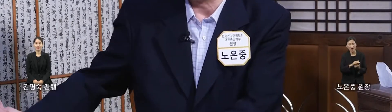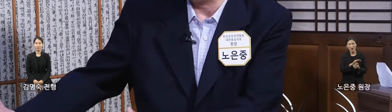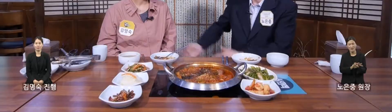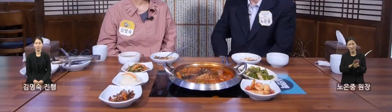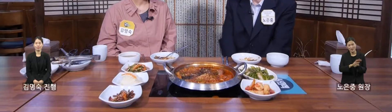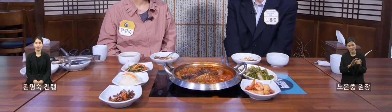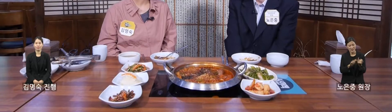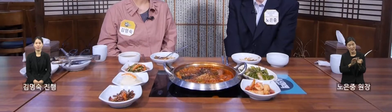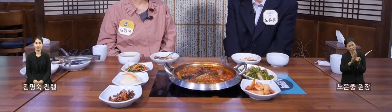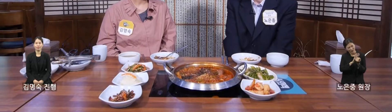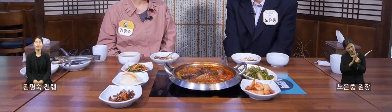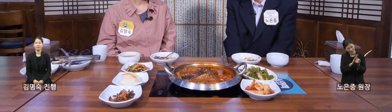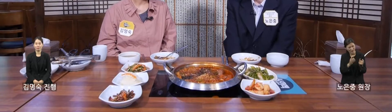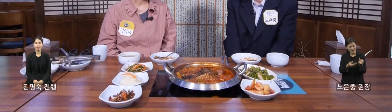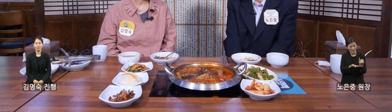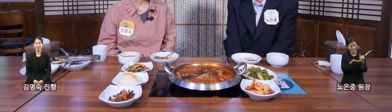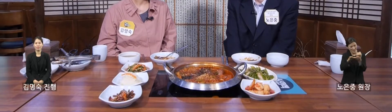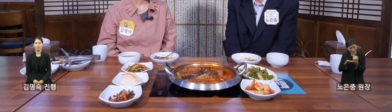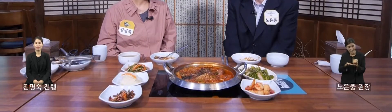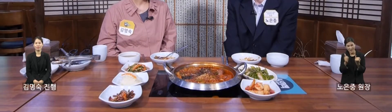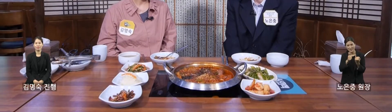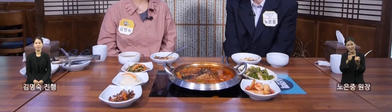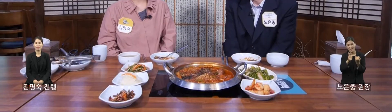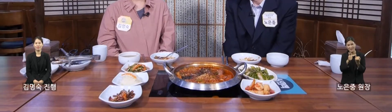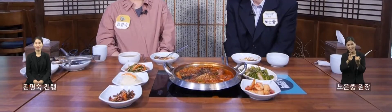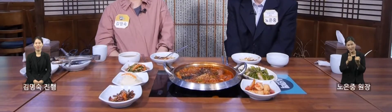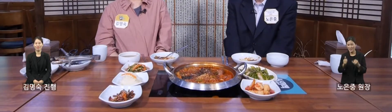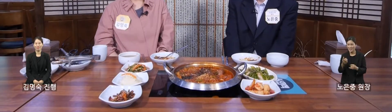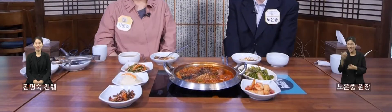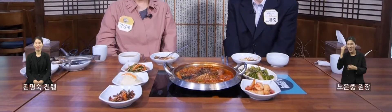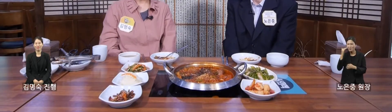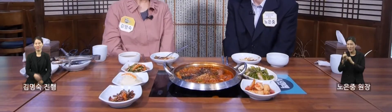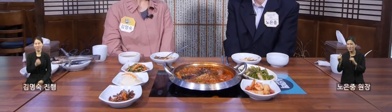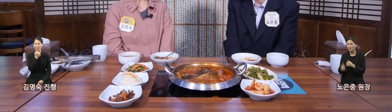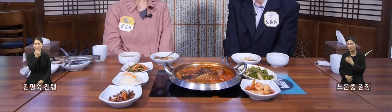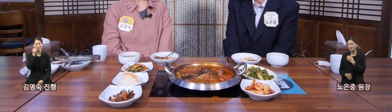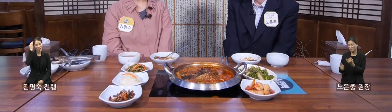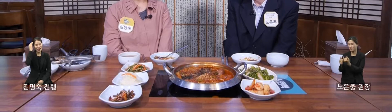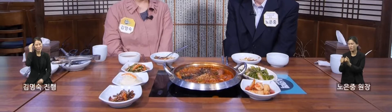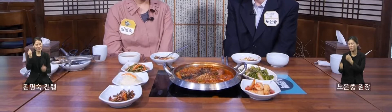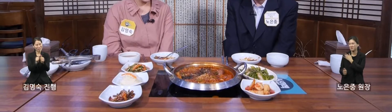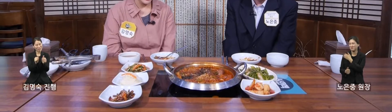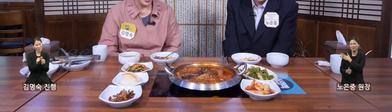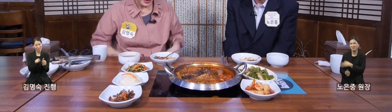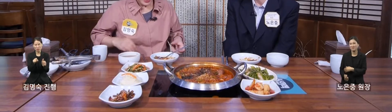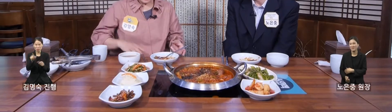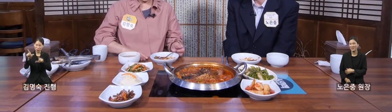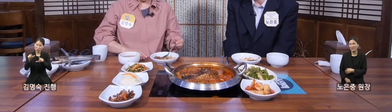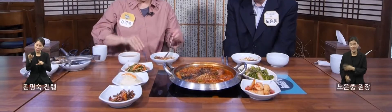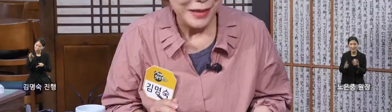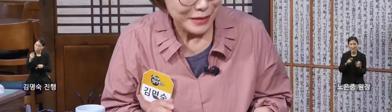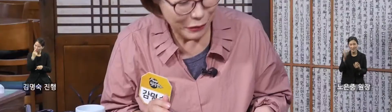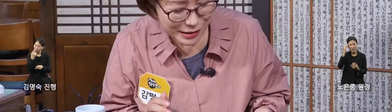이렇게 모시듯이 우리 보통 모습에서는 보기 힘든 부분들도 많고요. 한국 남자들이 좀 배워야 네. 되나요? 그런